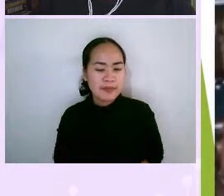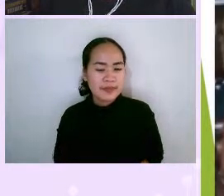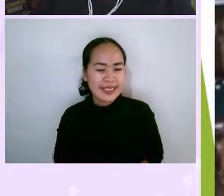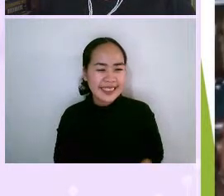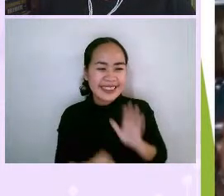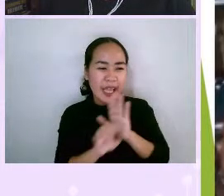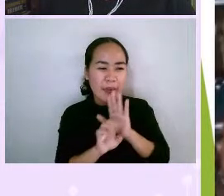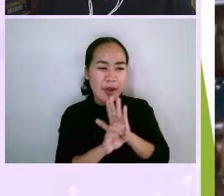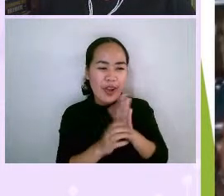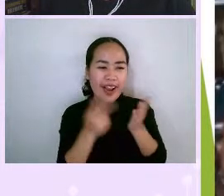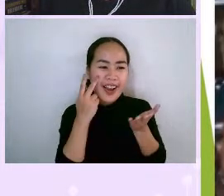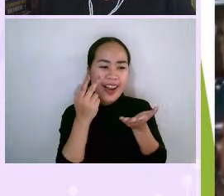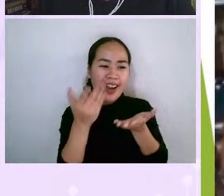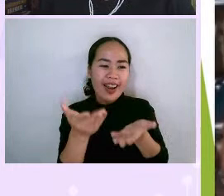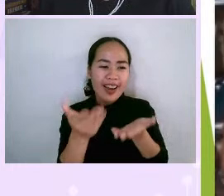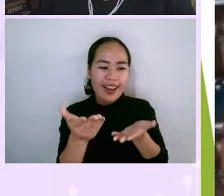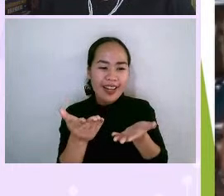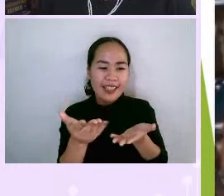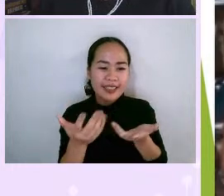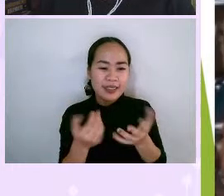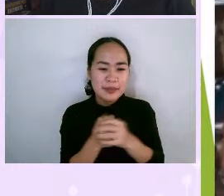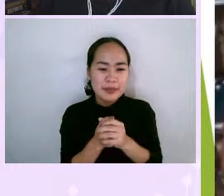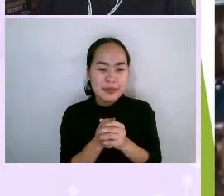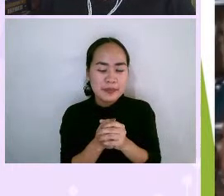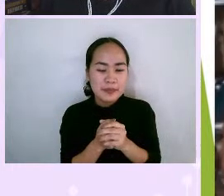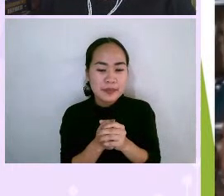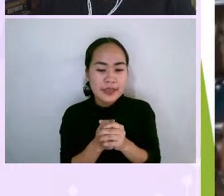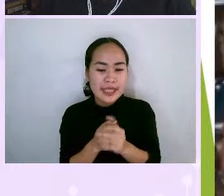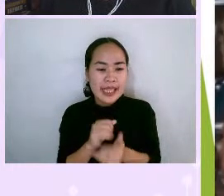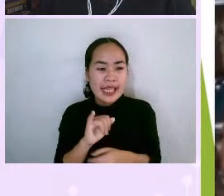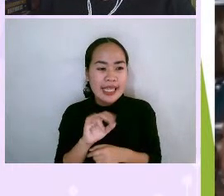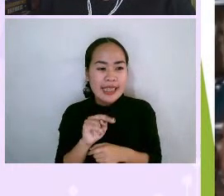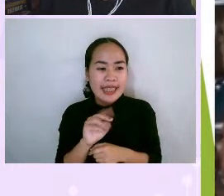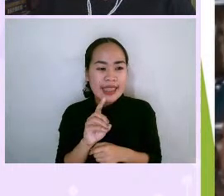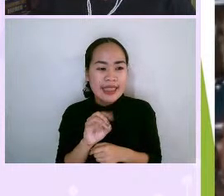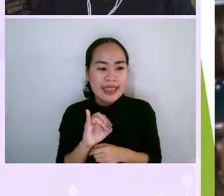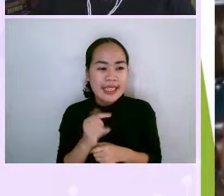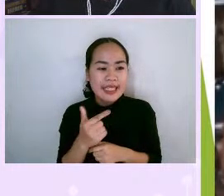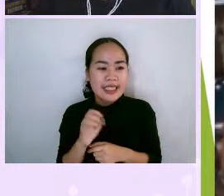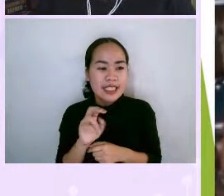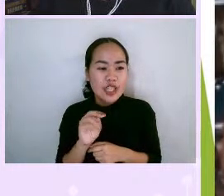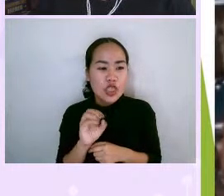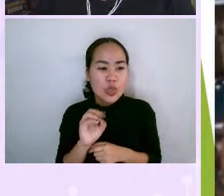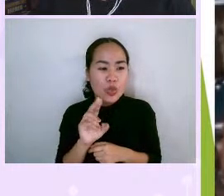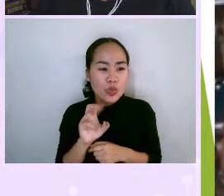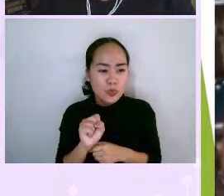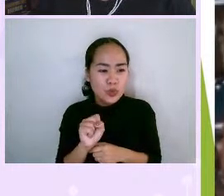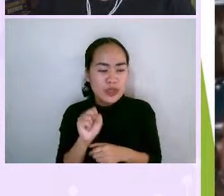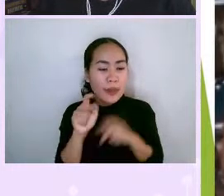indigenous people, si Ma'am Raquel Mateo, president ng